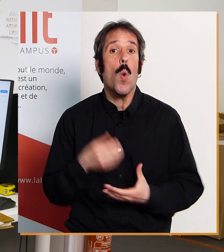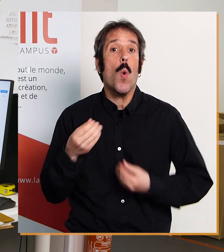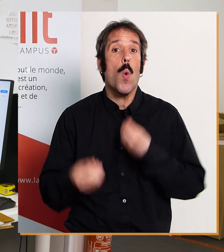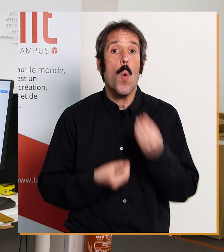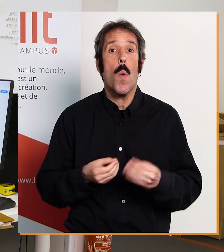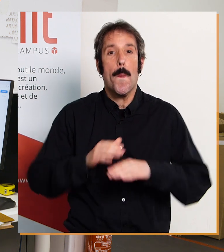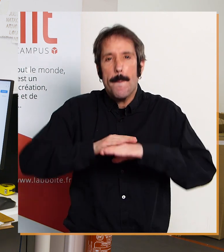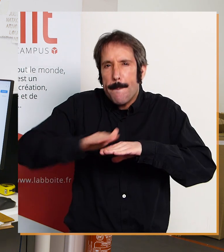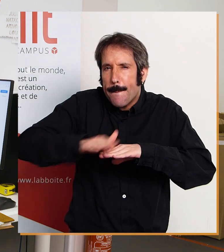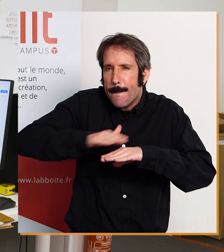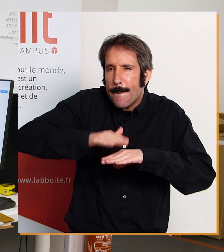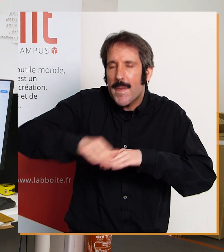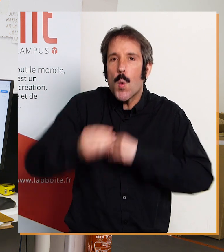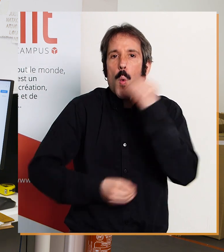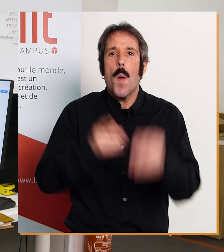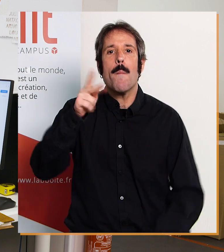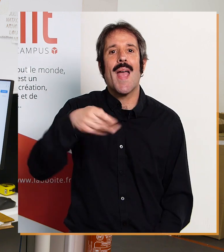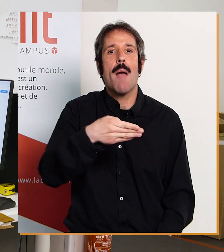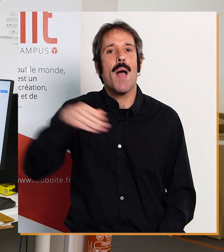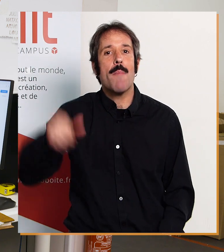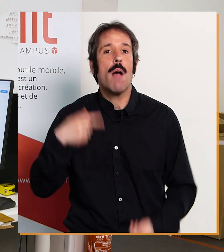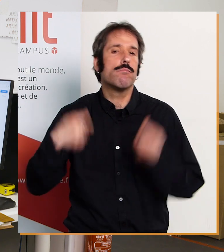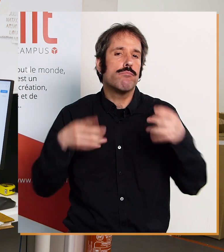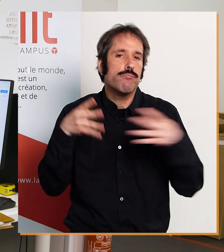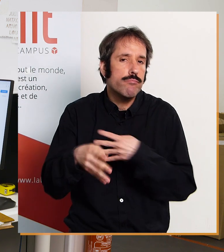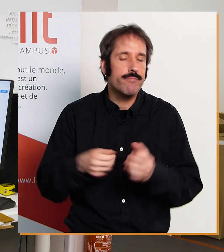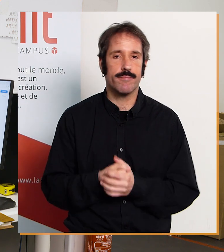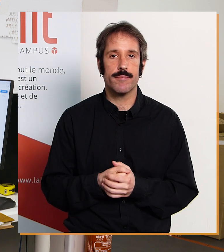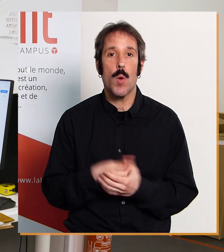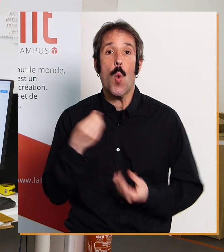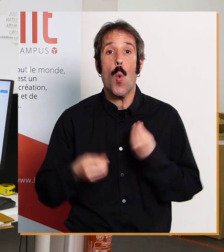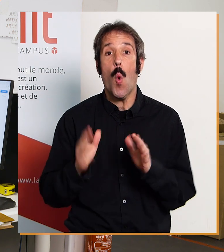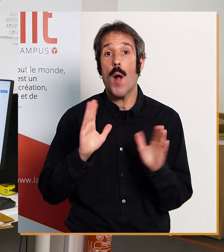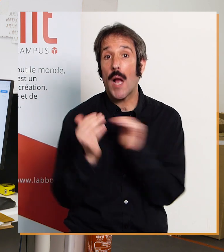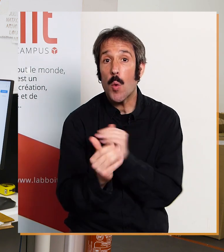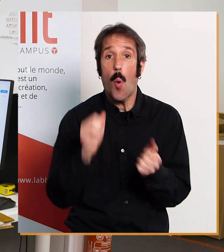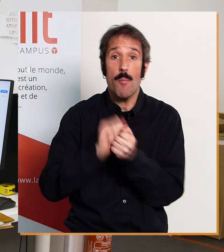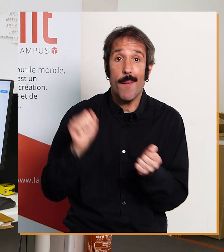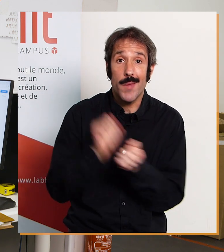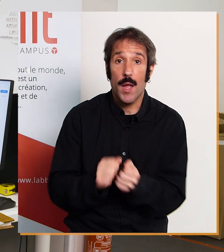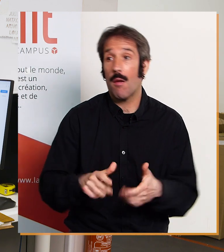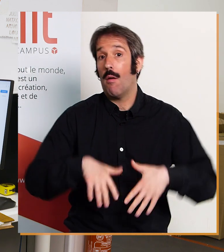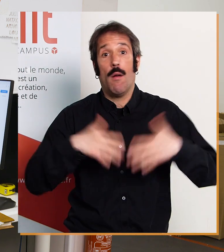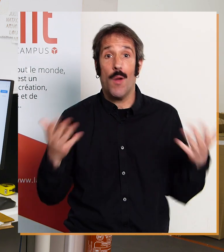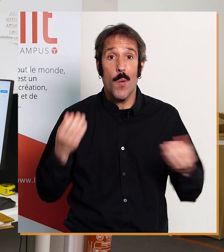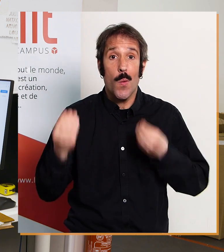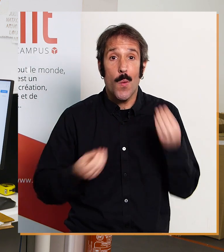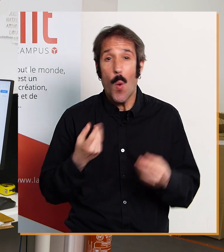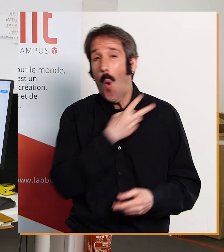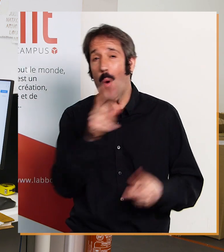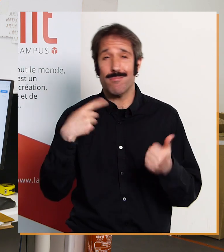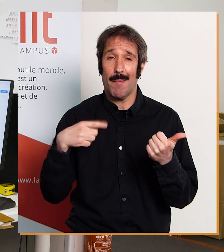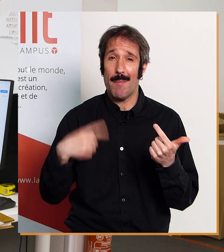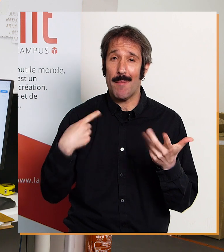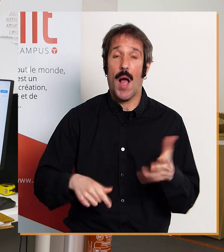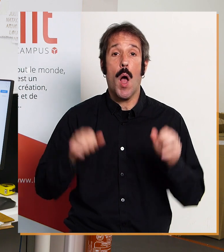MDF, du contreplaqué, du PMMA ou plexiglas, du carton, du papier, ainsi que pas